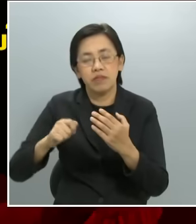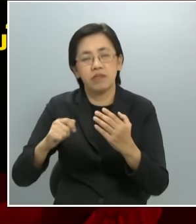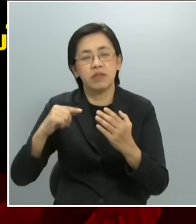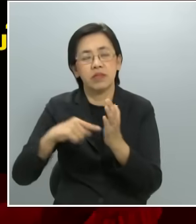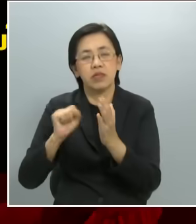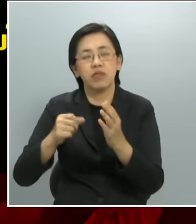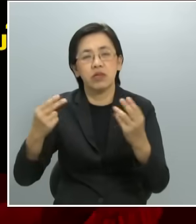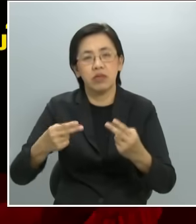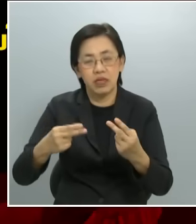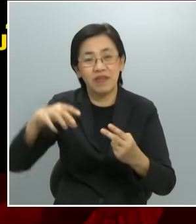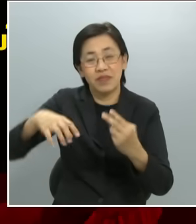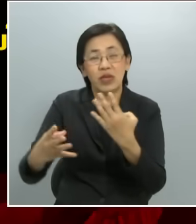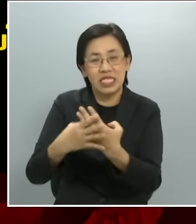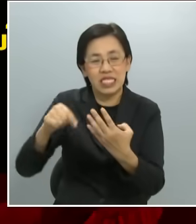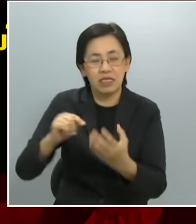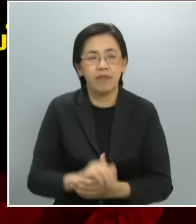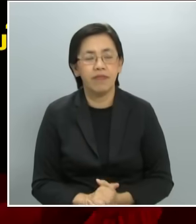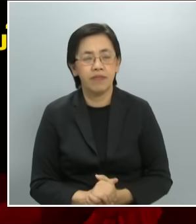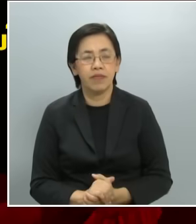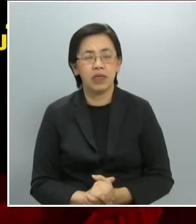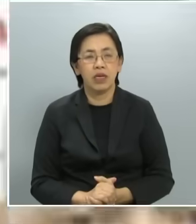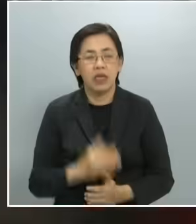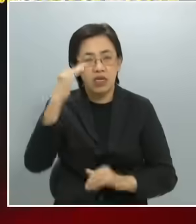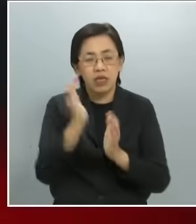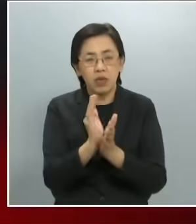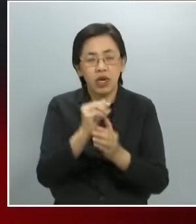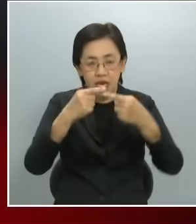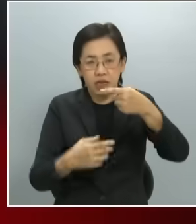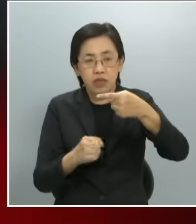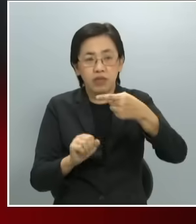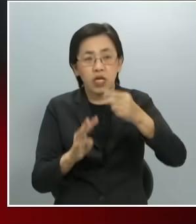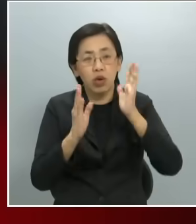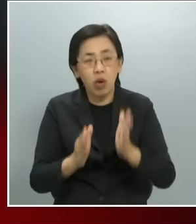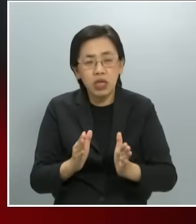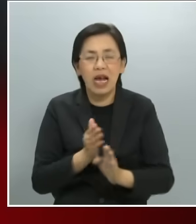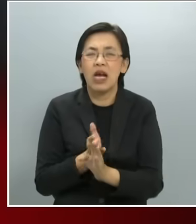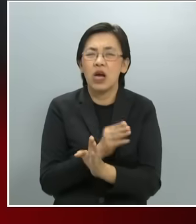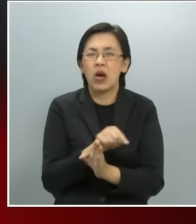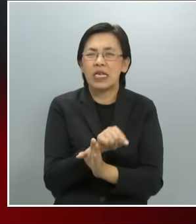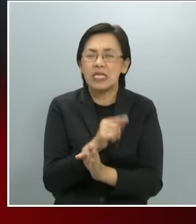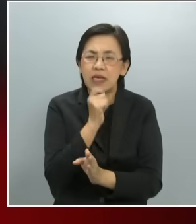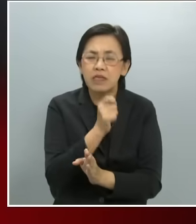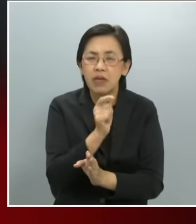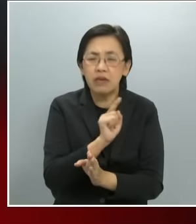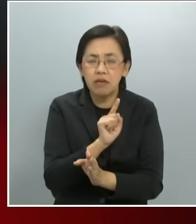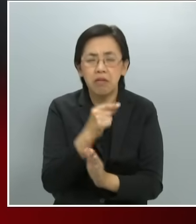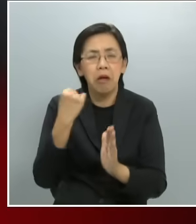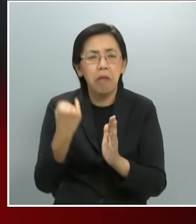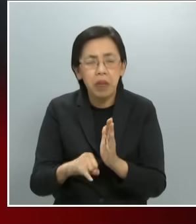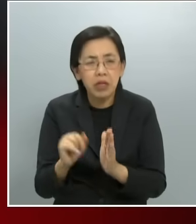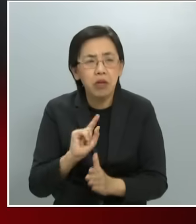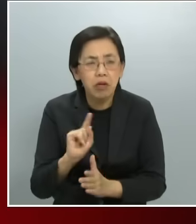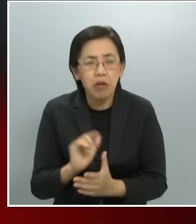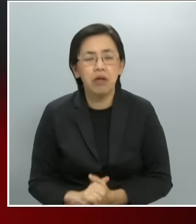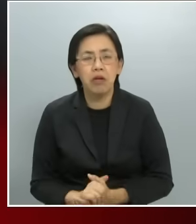จับไปก่อนหน้านี้ส่วน 14ตำรวจที่บิ๊กโจ๊กเคยให้สัมภาษณ์ก่อนหน้านี้ว่าน่าจะดึกน่าจะถูกดำเนินคดี